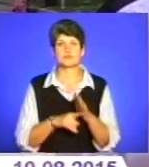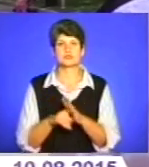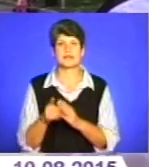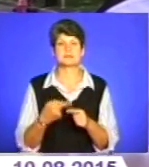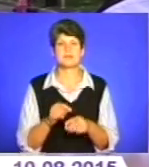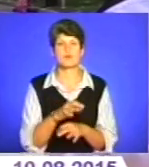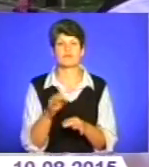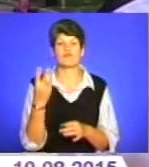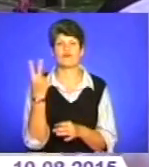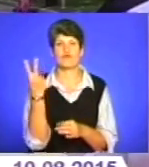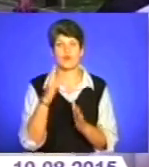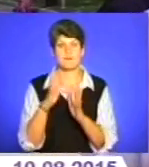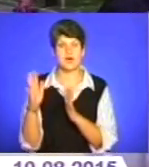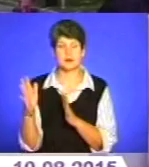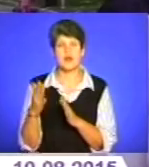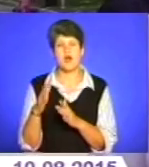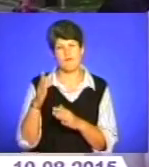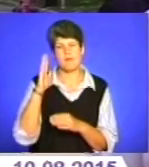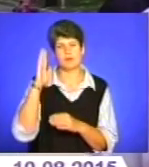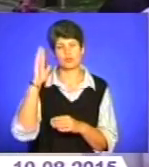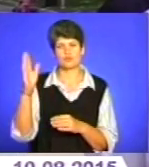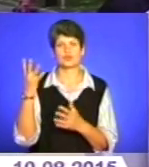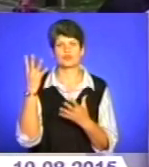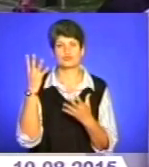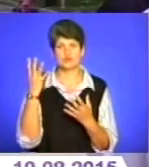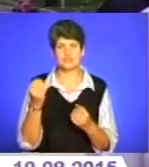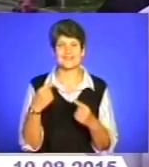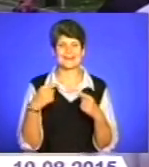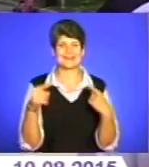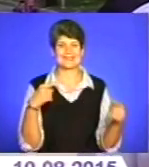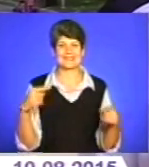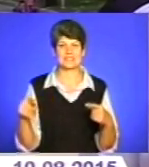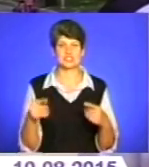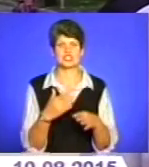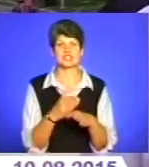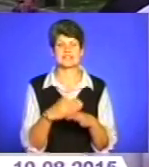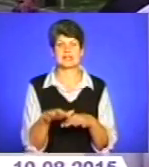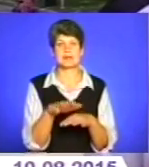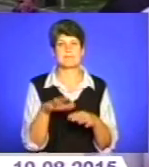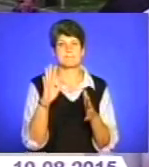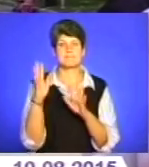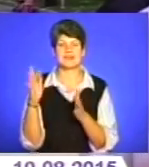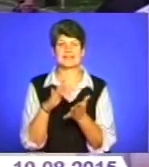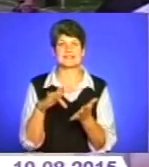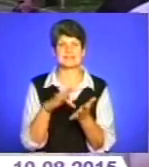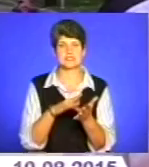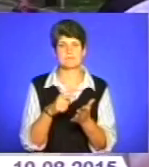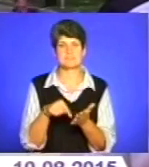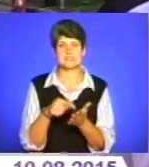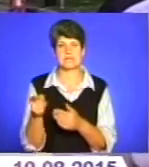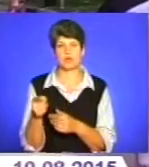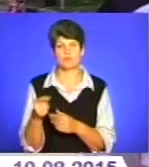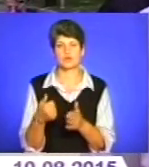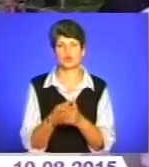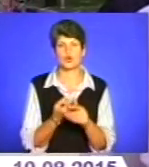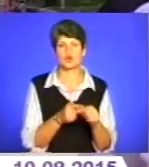в 2 парках. Я думаю, в майбутньому ми перекриємо також такими велопатрулями інші частини і паркові зони, також центральну частину міста Тернополя. До цього